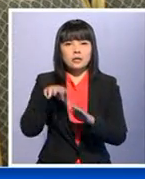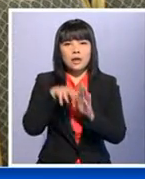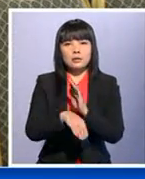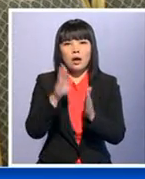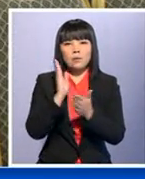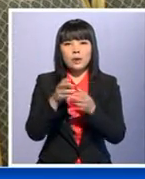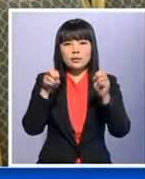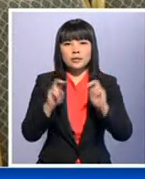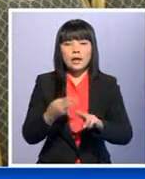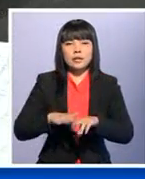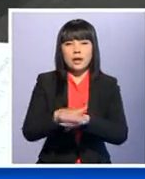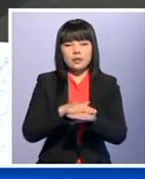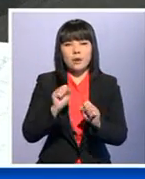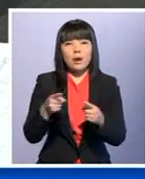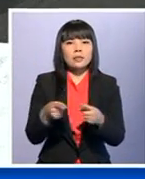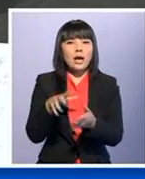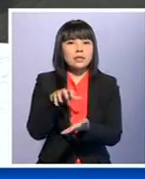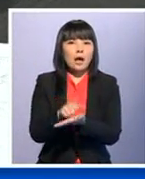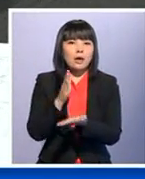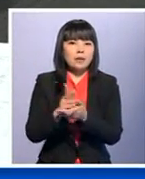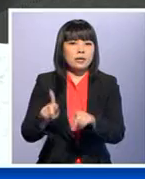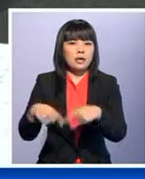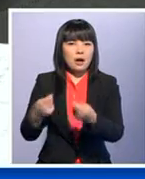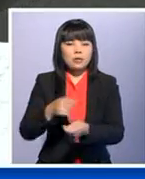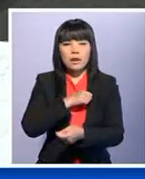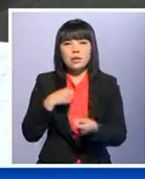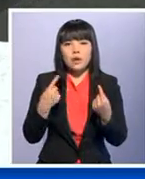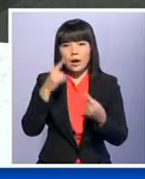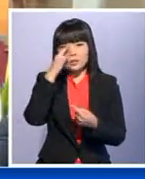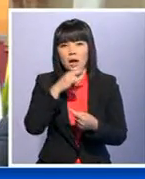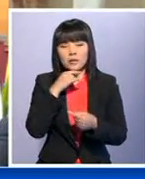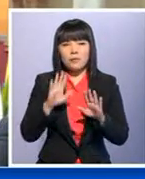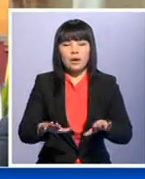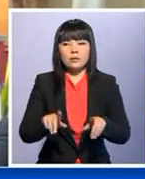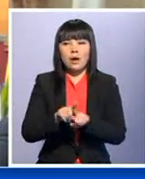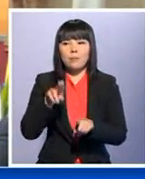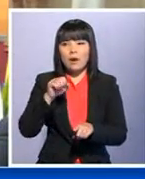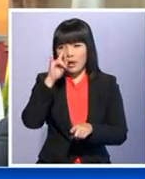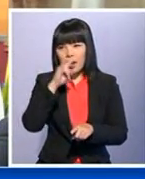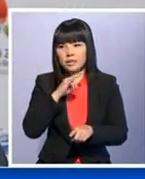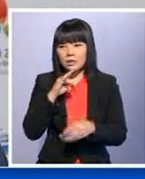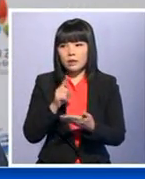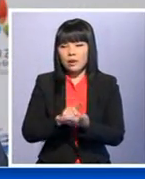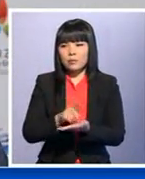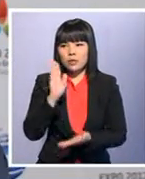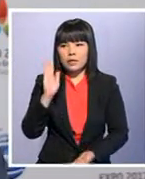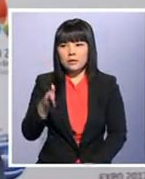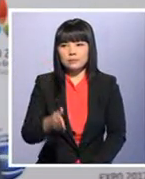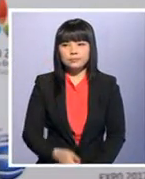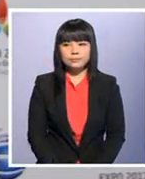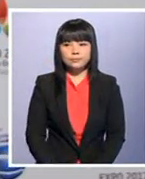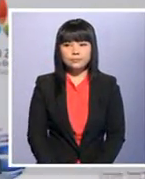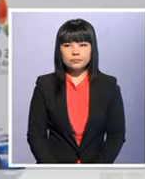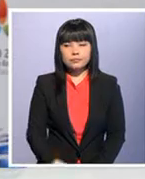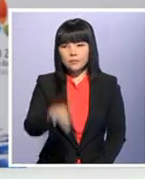істеуге келетін қатысушыларға жалға берілмек. Ал ең үлкен ғимарат Қазақстанның павильоны болады. Экспоның символы болып